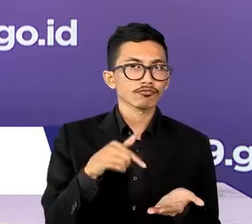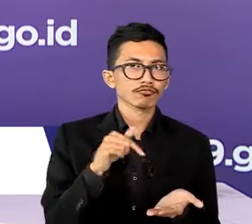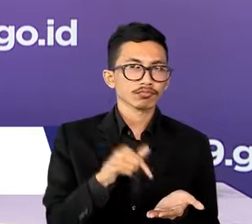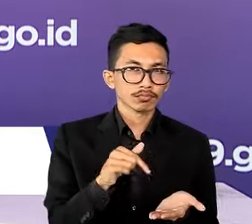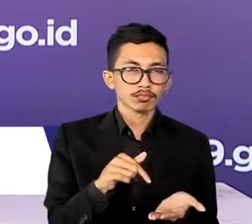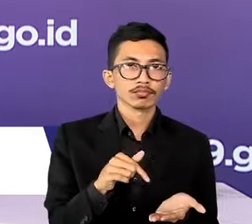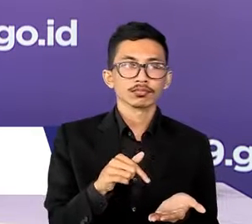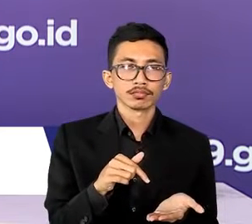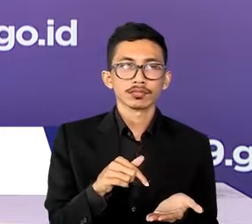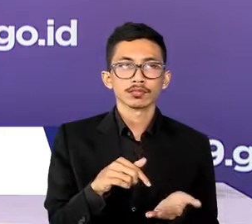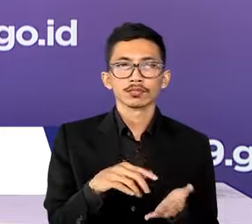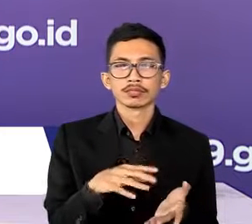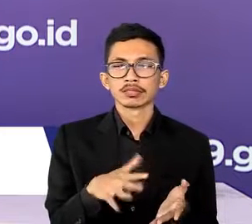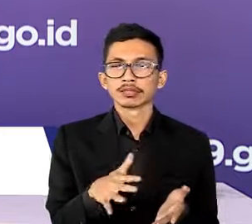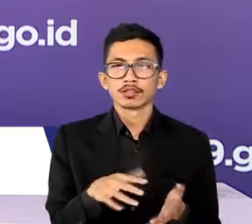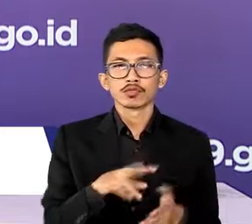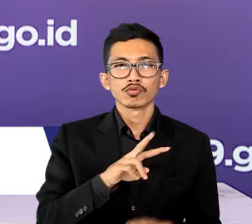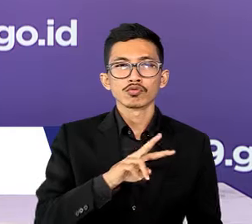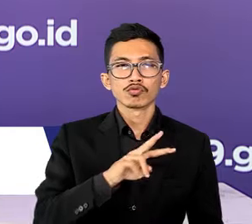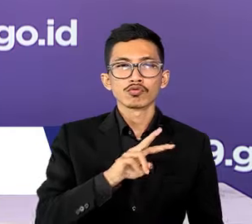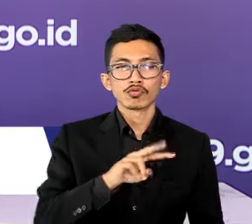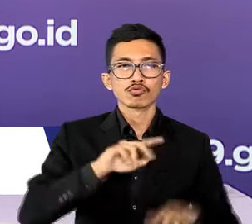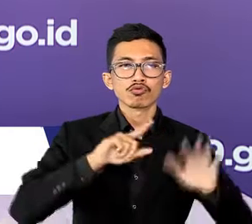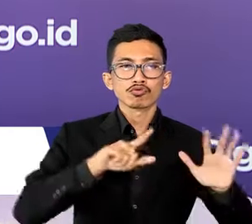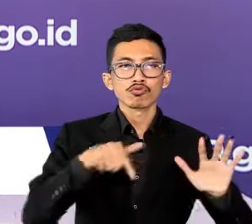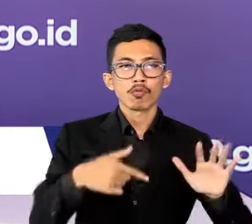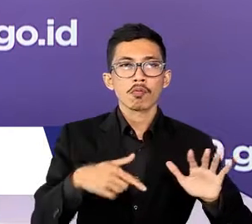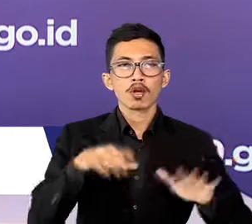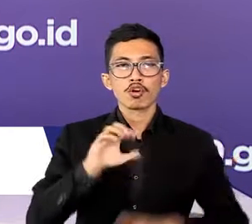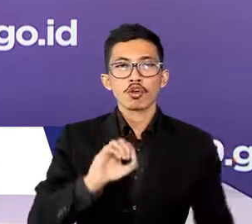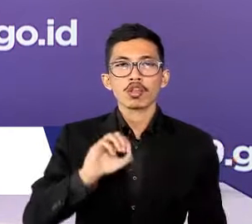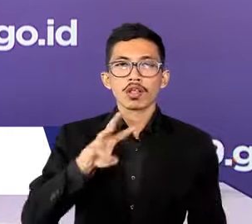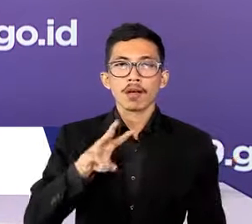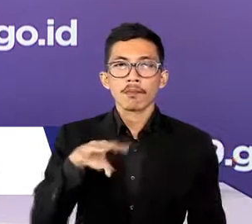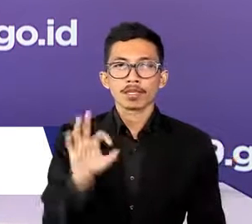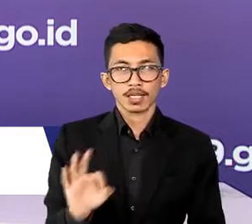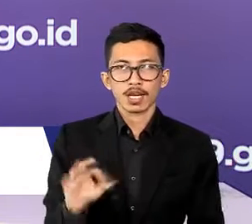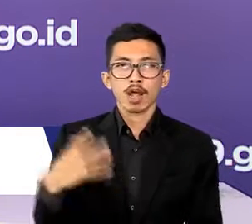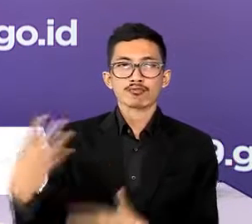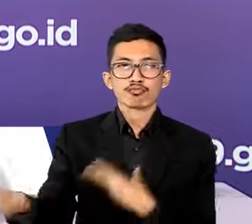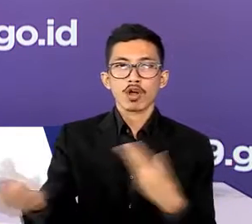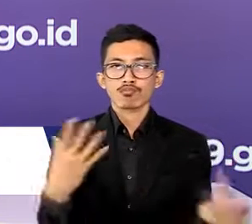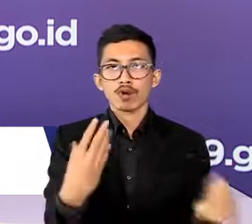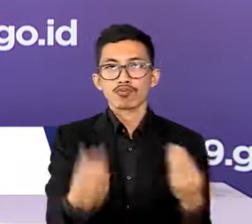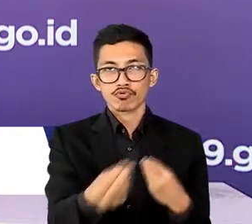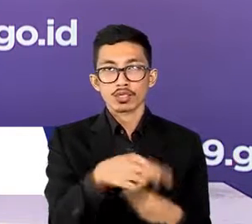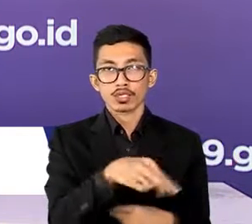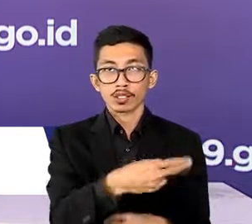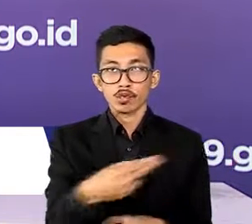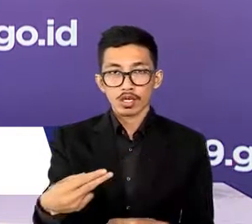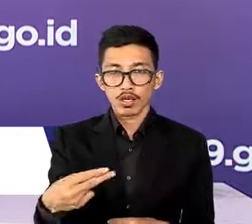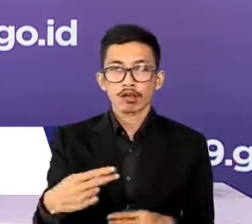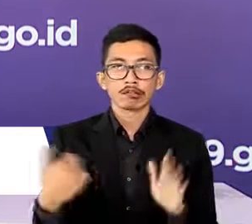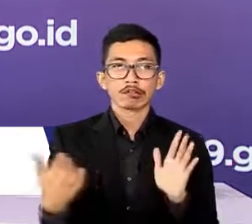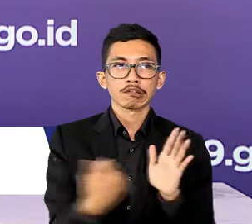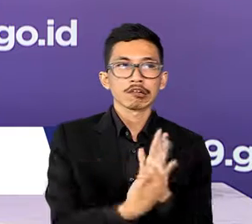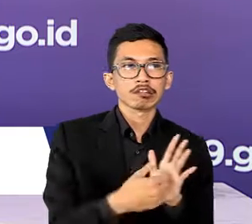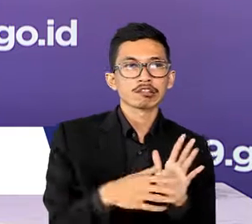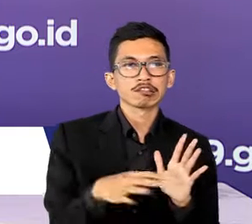ini sekitar 27003 persen dari desa atau kelurahan di Indonesia memiliki kepatuhan rendah